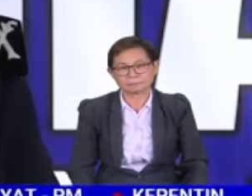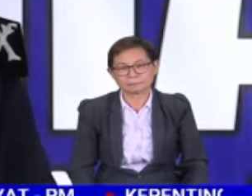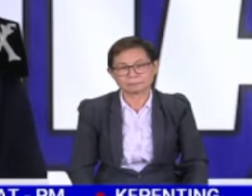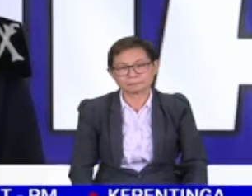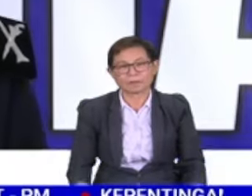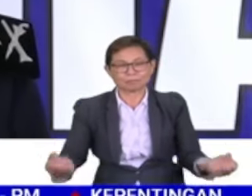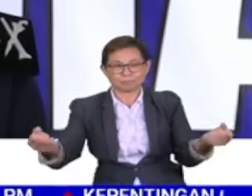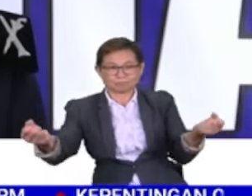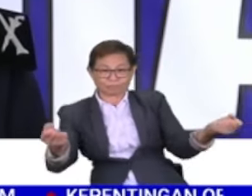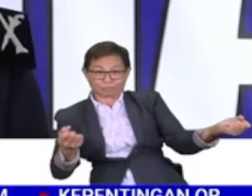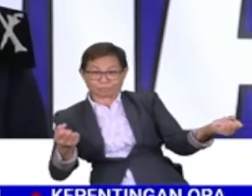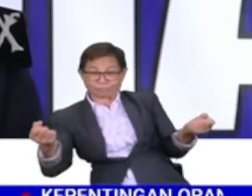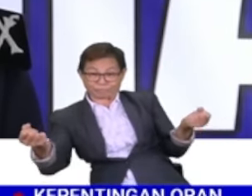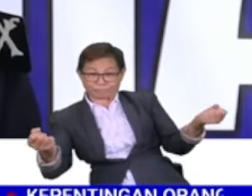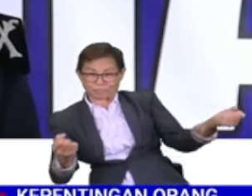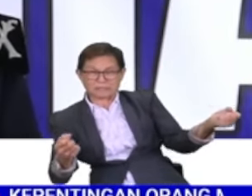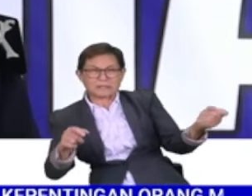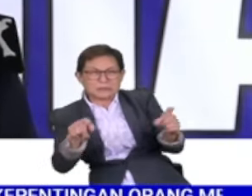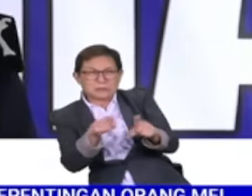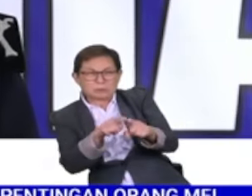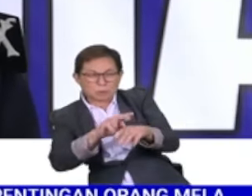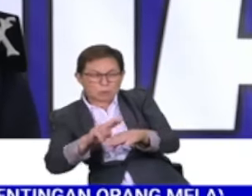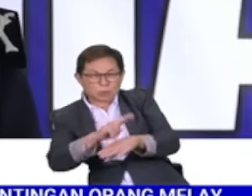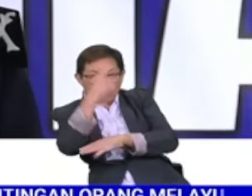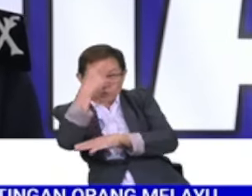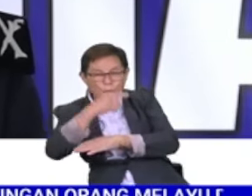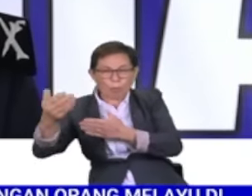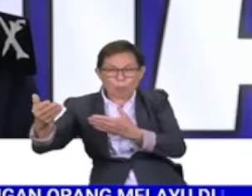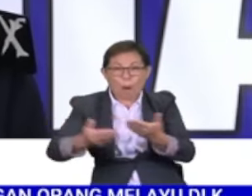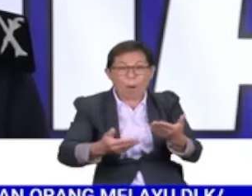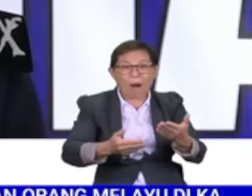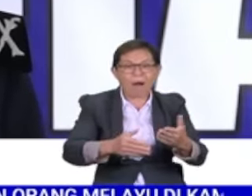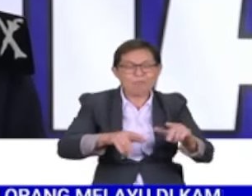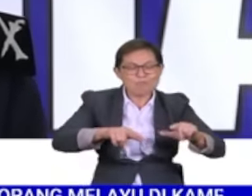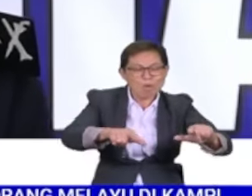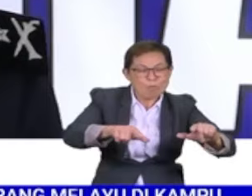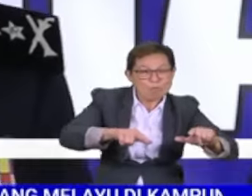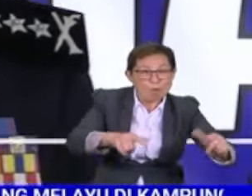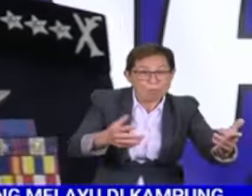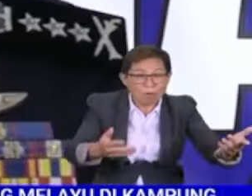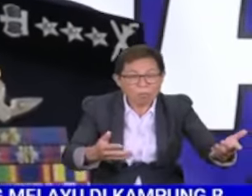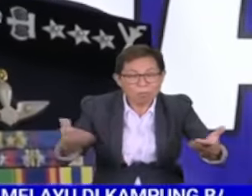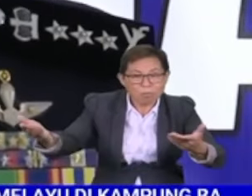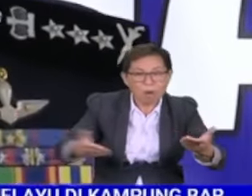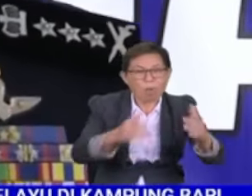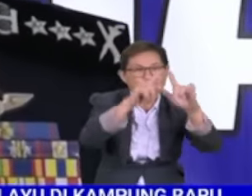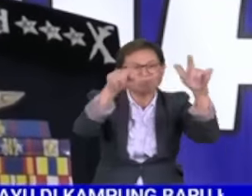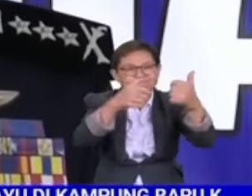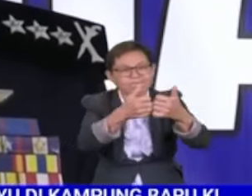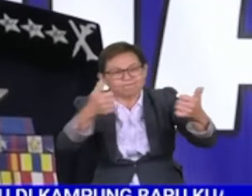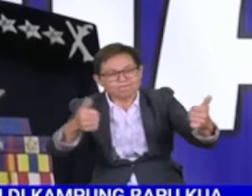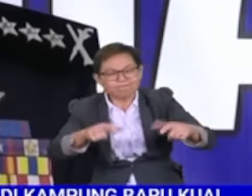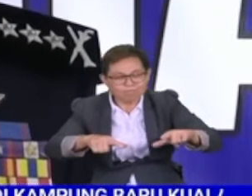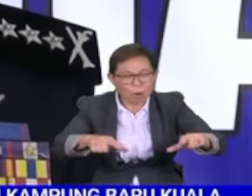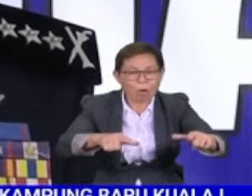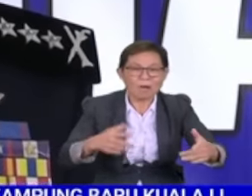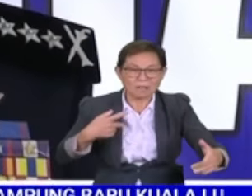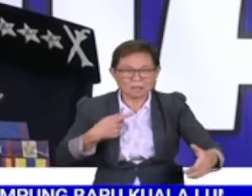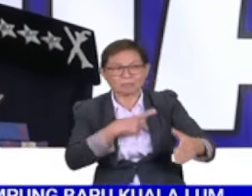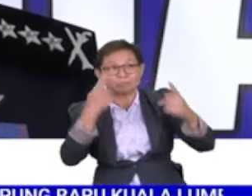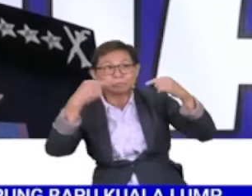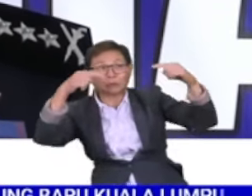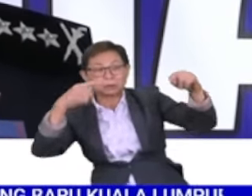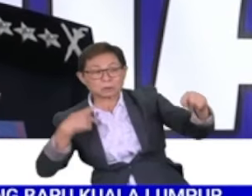Lori ini seolah-olah digunakan untuk bawa perabot. Tetapi dalam pemeriksaan yang kita buat, kita telah